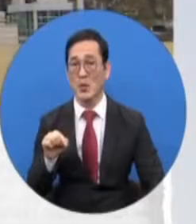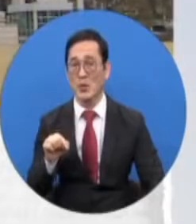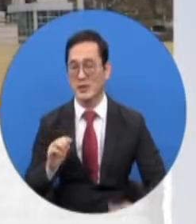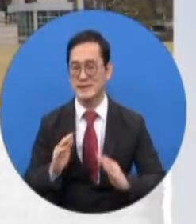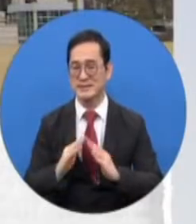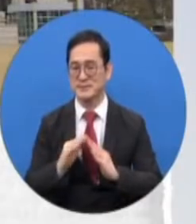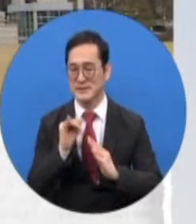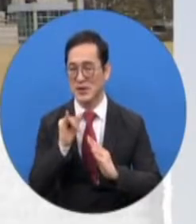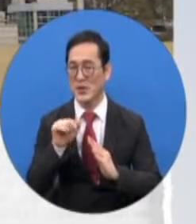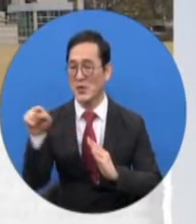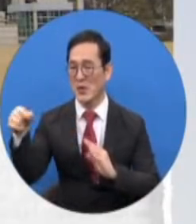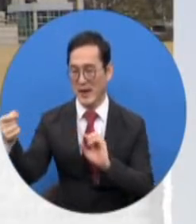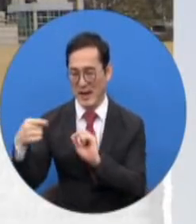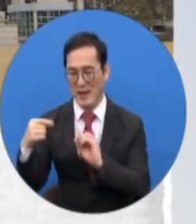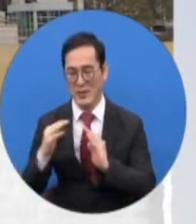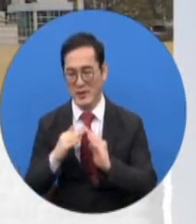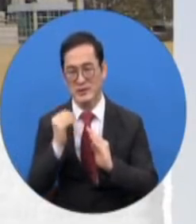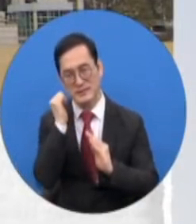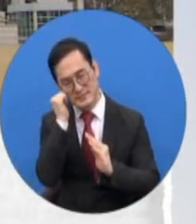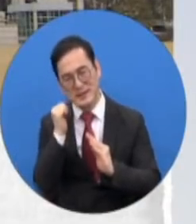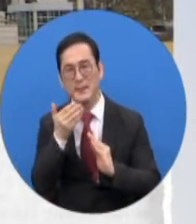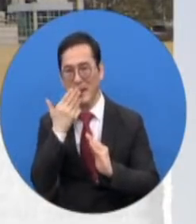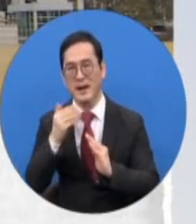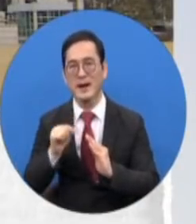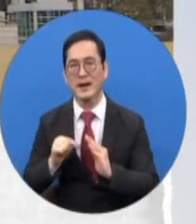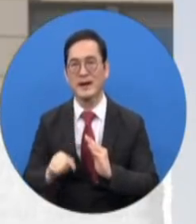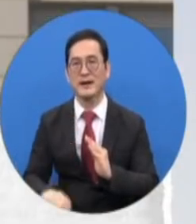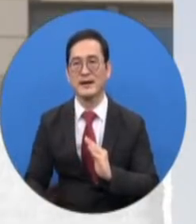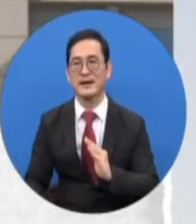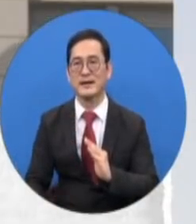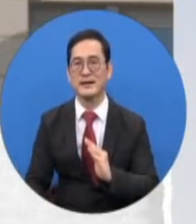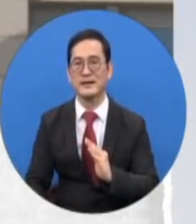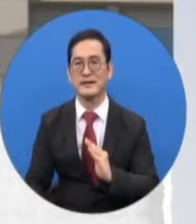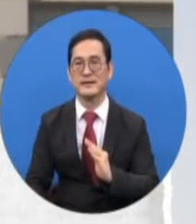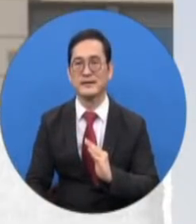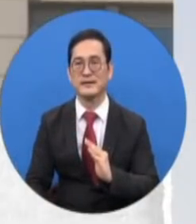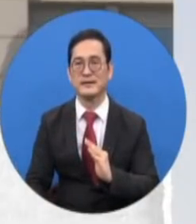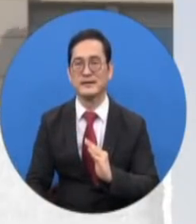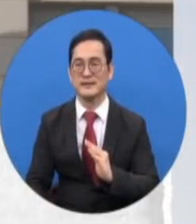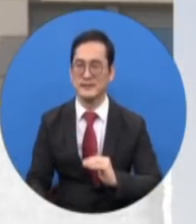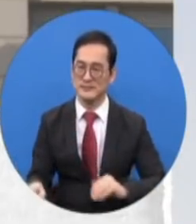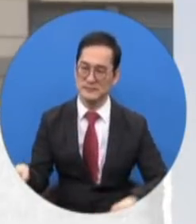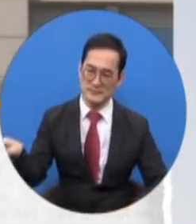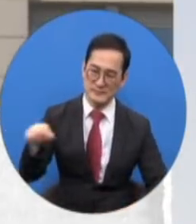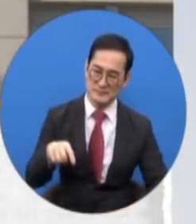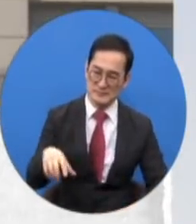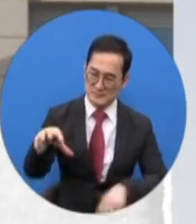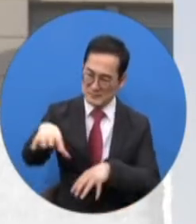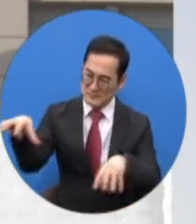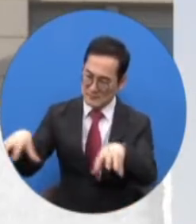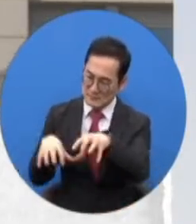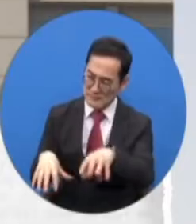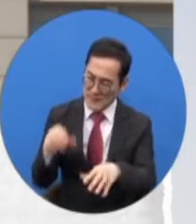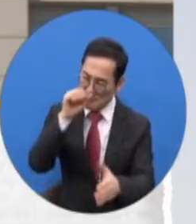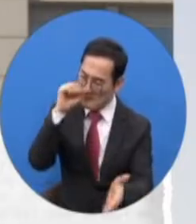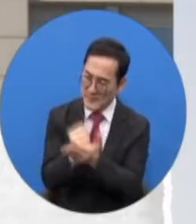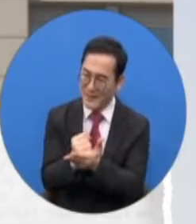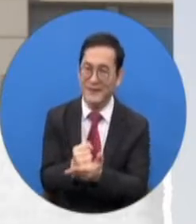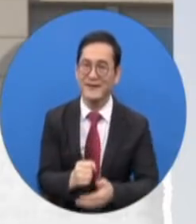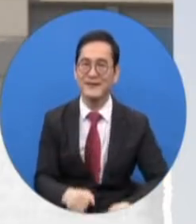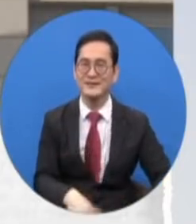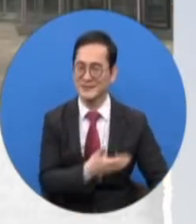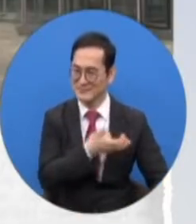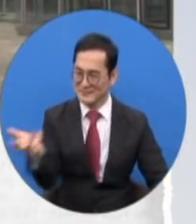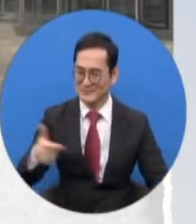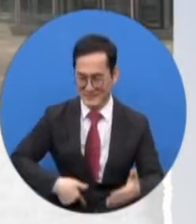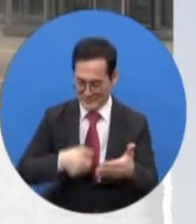충분히 훌륭한 곳이거든요. 그러니까 그런 저런 것들을 고려를 했던 걸로 보여집니다. 다만 저는 뭐 개인적으로